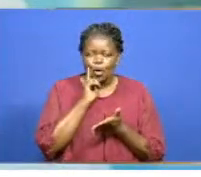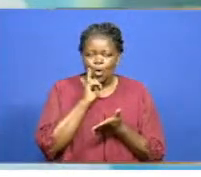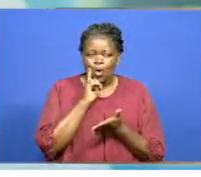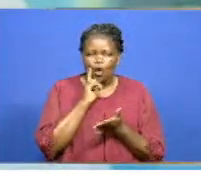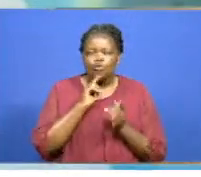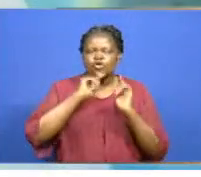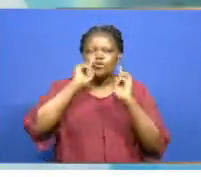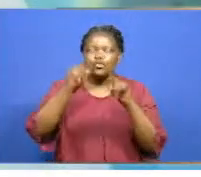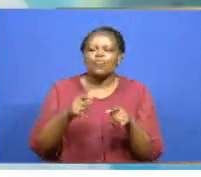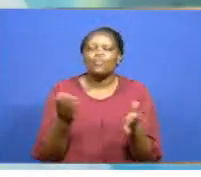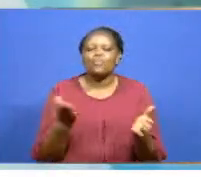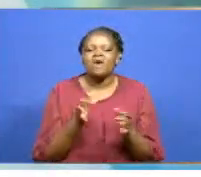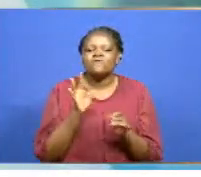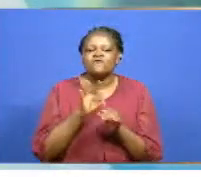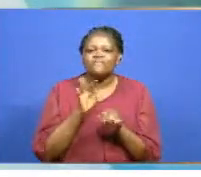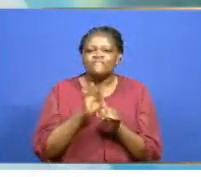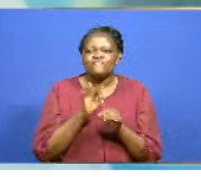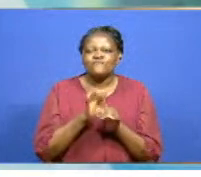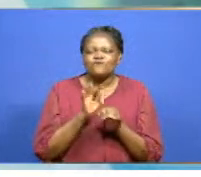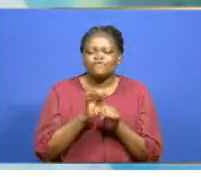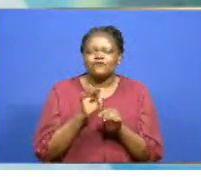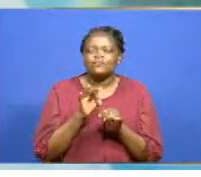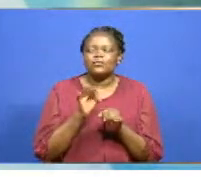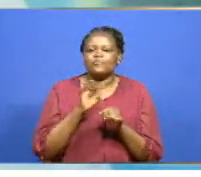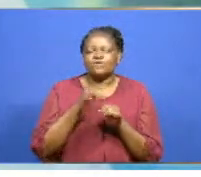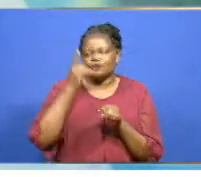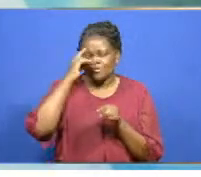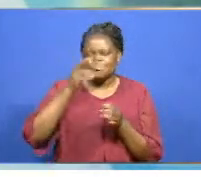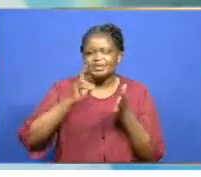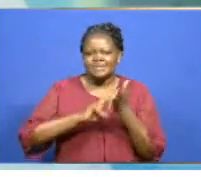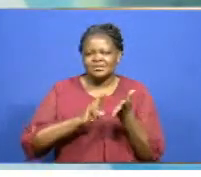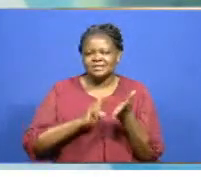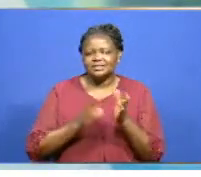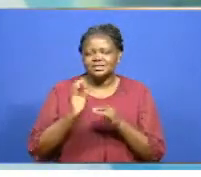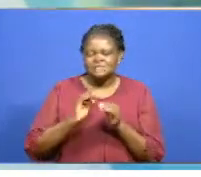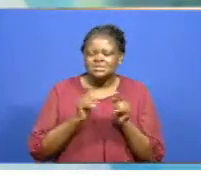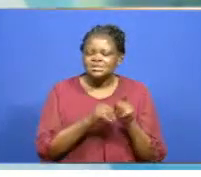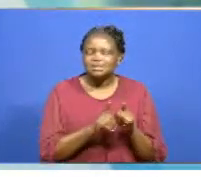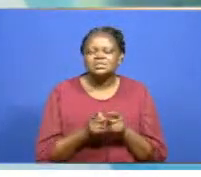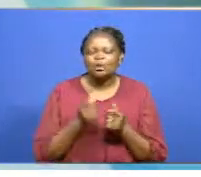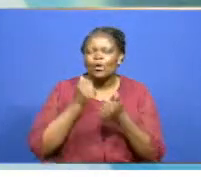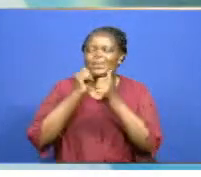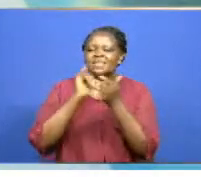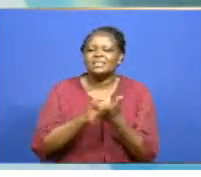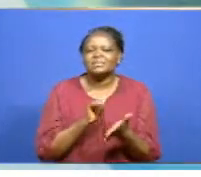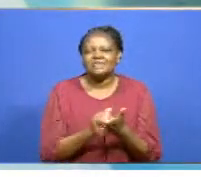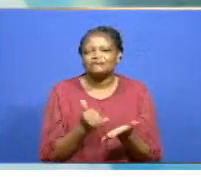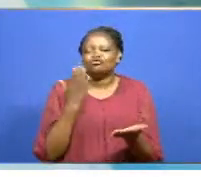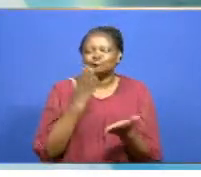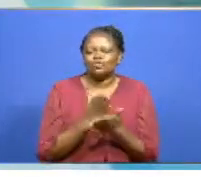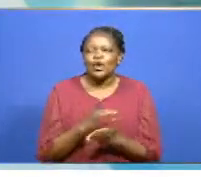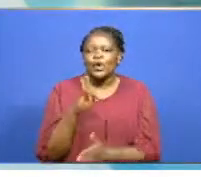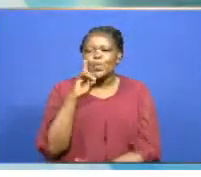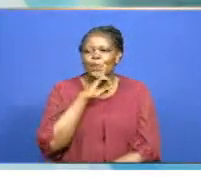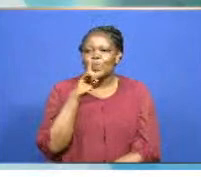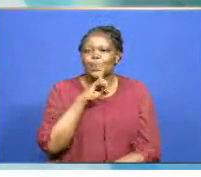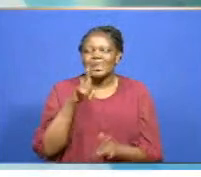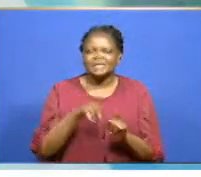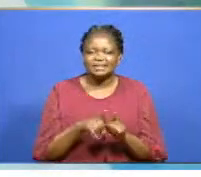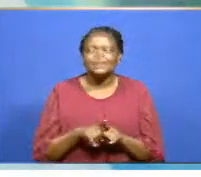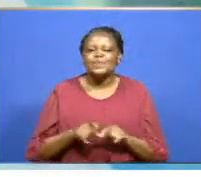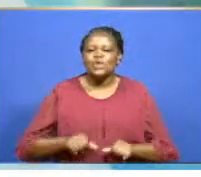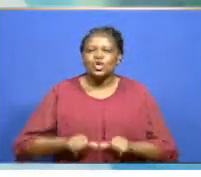wanaelekea debeni kuwachagua wawakilishi wao katika uchaguzi huo. Ni kinyang'anyiro ambacho bila shaka kimechacha, na hivyo basi tutakuwa